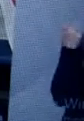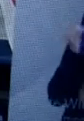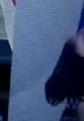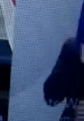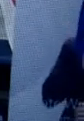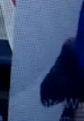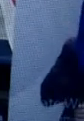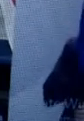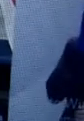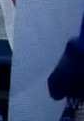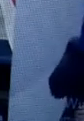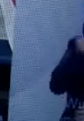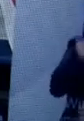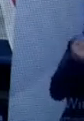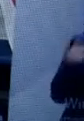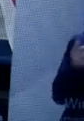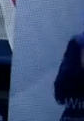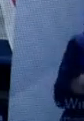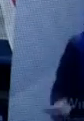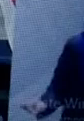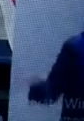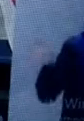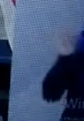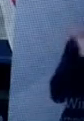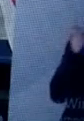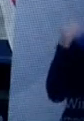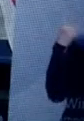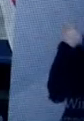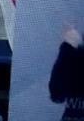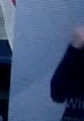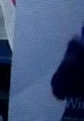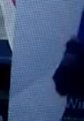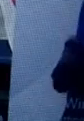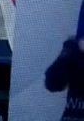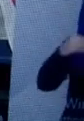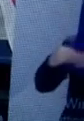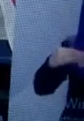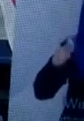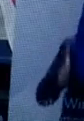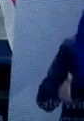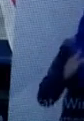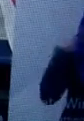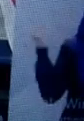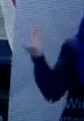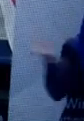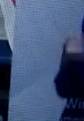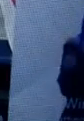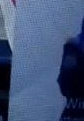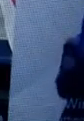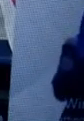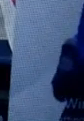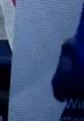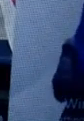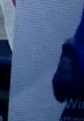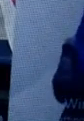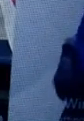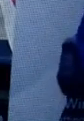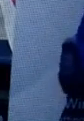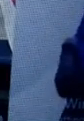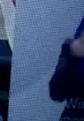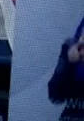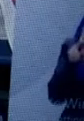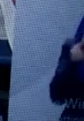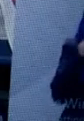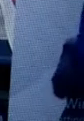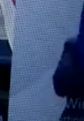ingin menekankan kepentingan peranan pemimpin masyarakat, termasuk ketua kampung, ketua